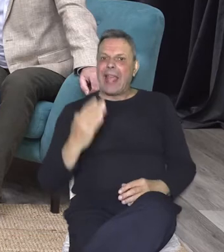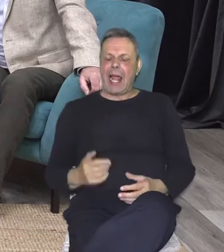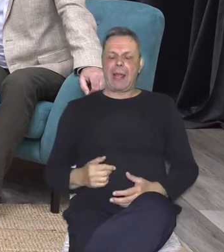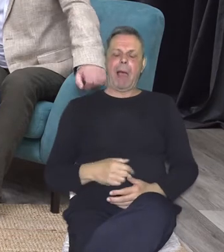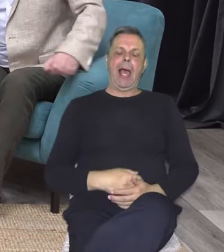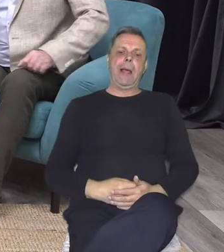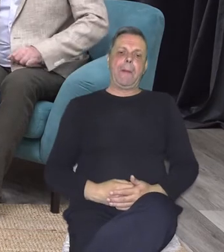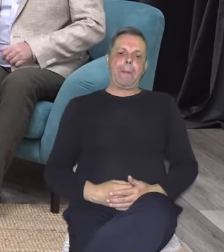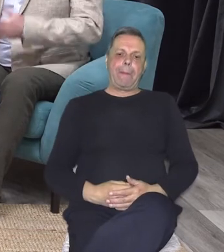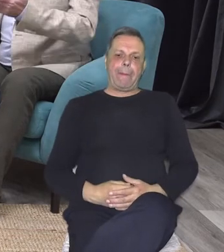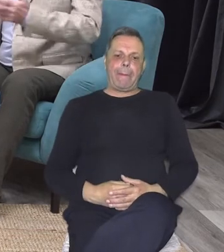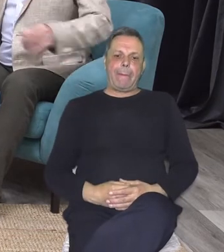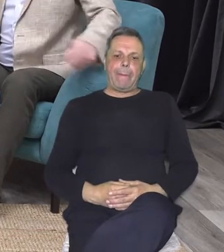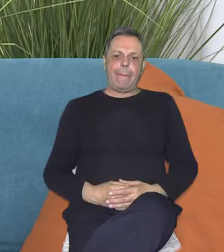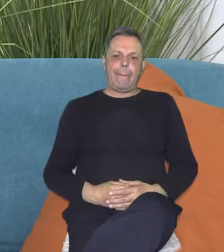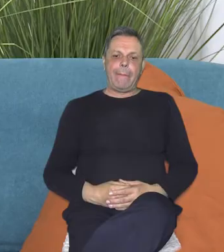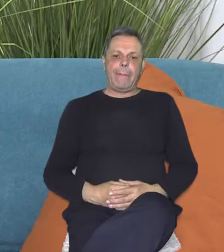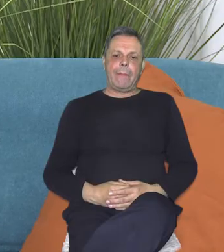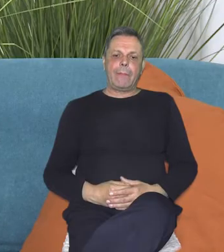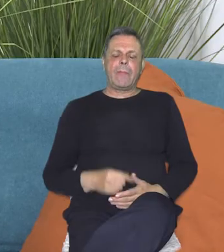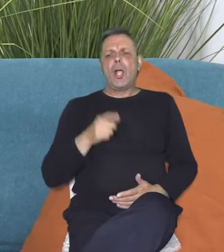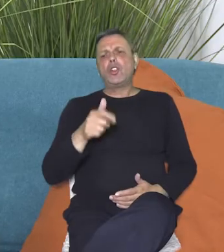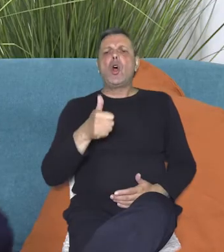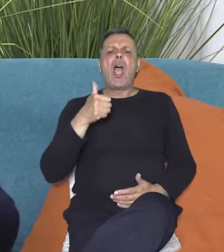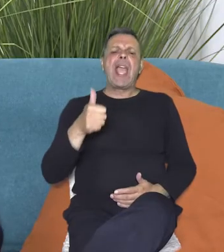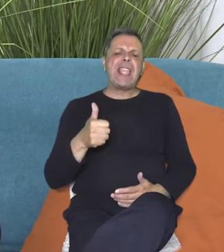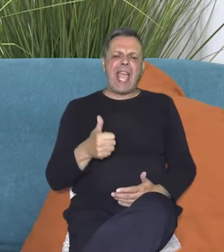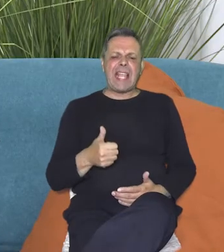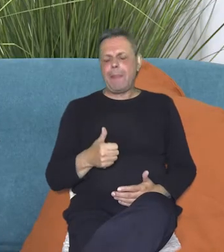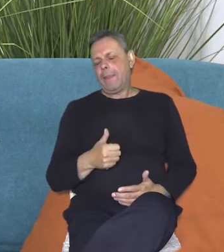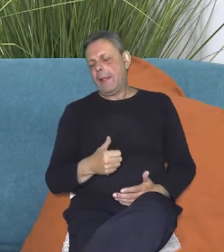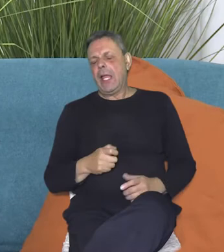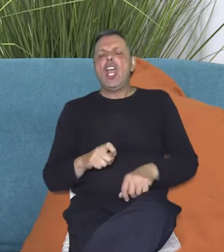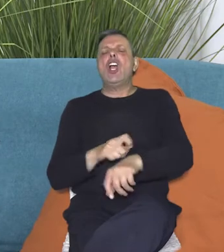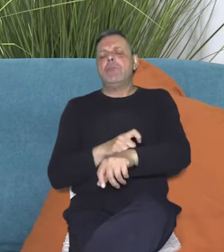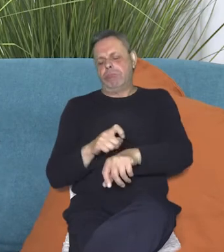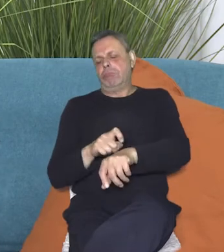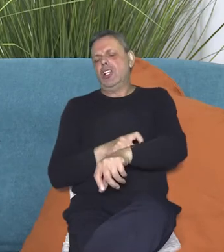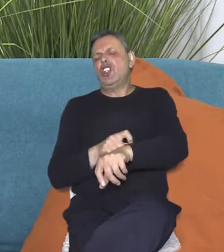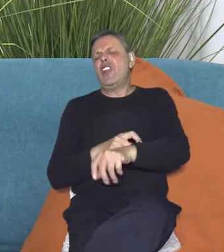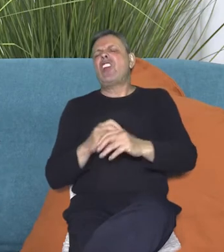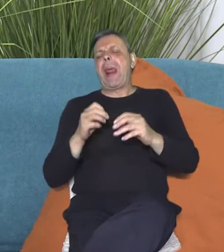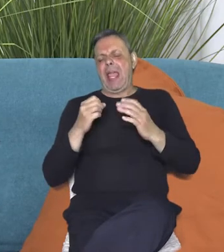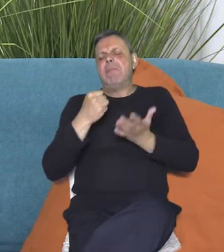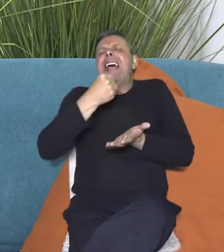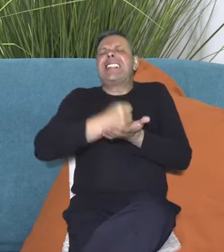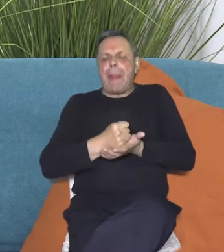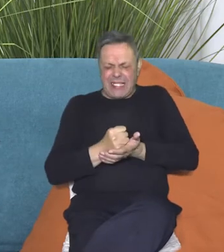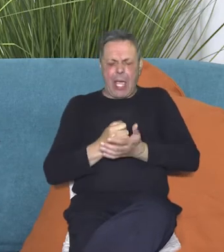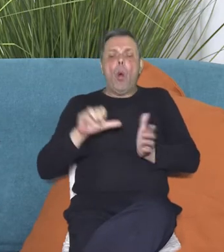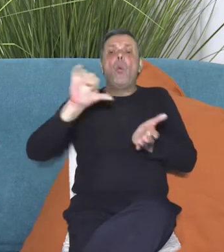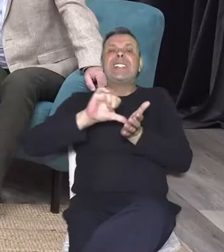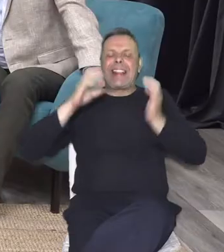mirror neurons terapija. Znači, objasnite nam to. To vam je jedan set neurona, znači živčanih stanica, baš u